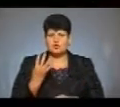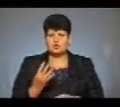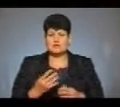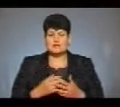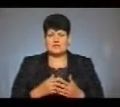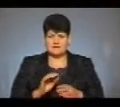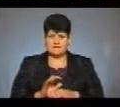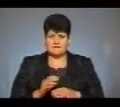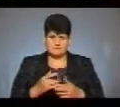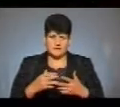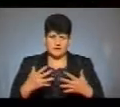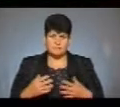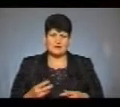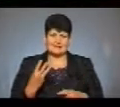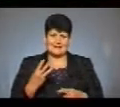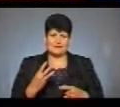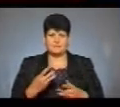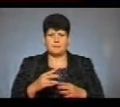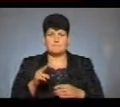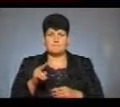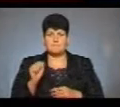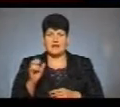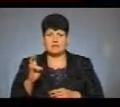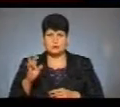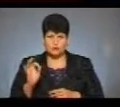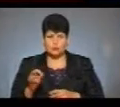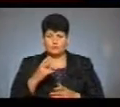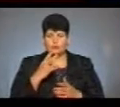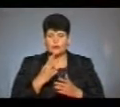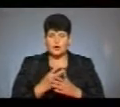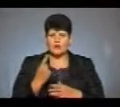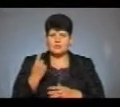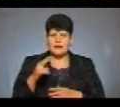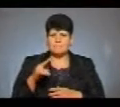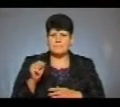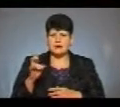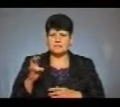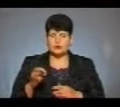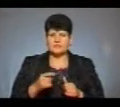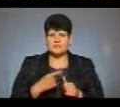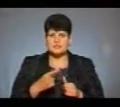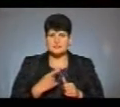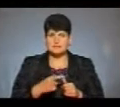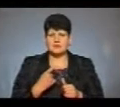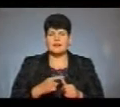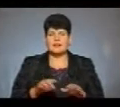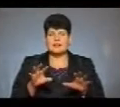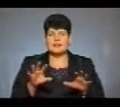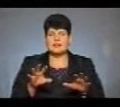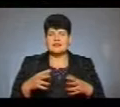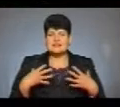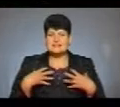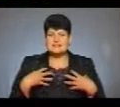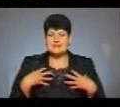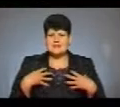3 декоративні панно демонструє Антон Гриб з Тернополя. Одне панно назвав «Леви метеликам не страшні». Вибрав такі